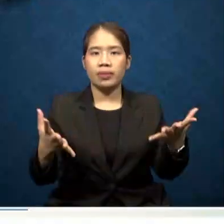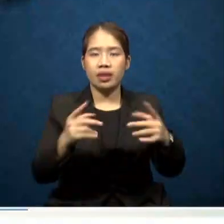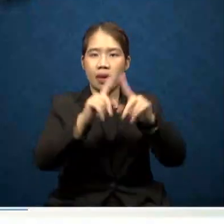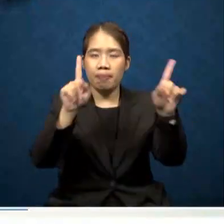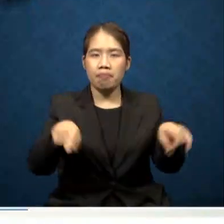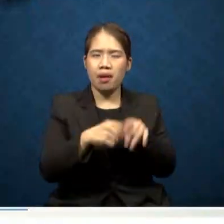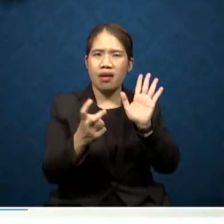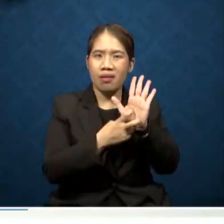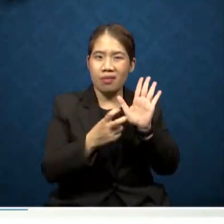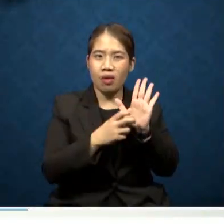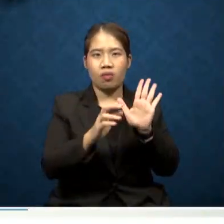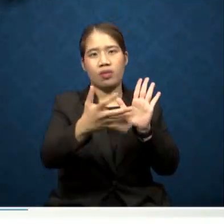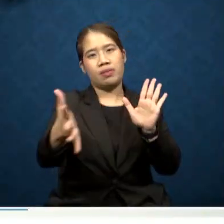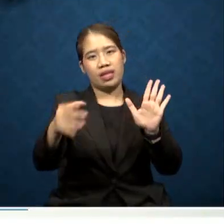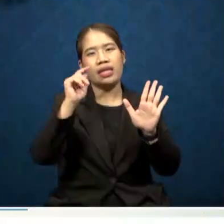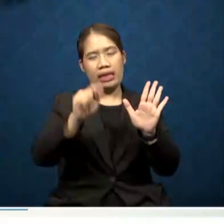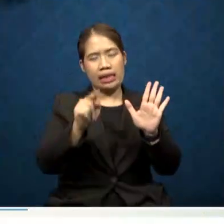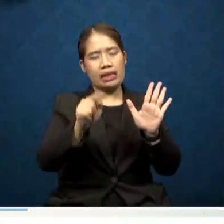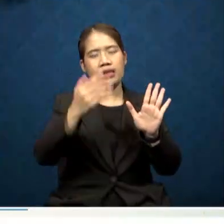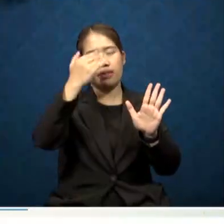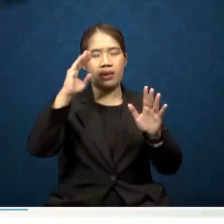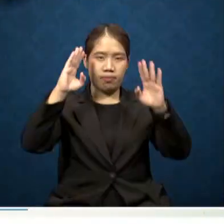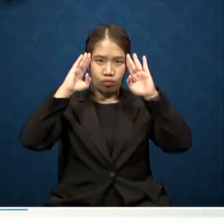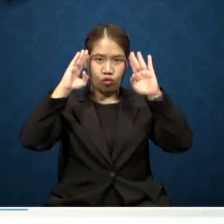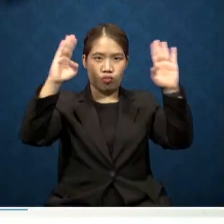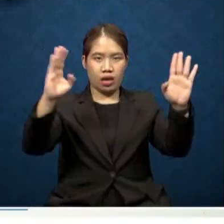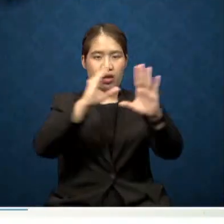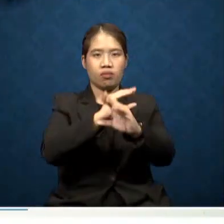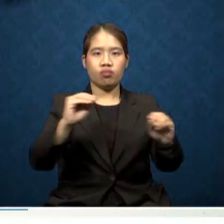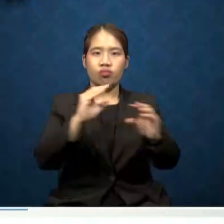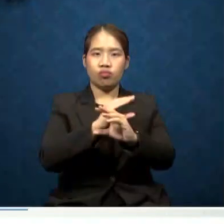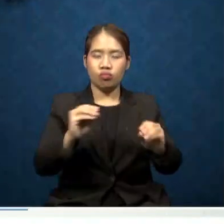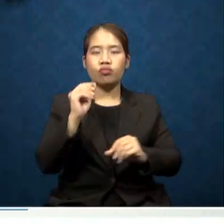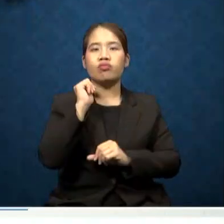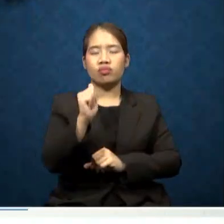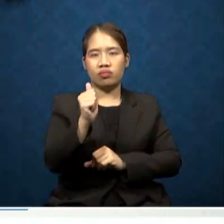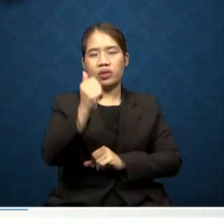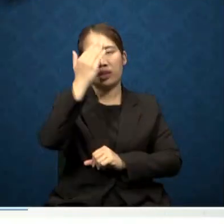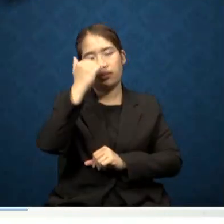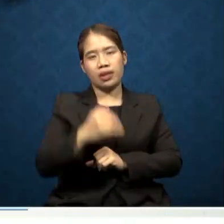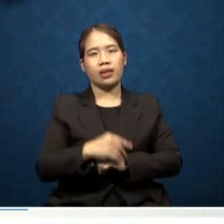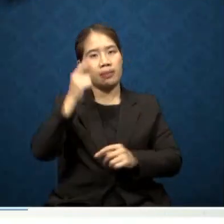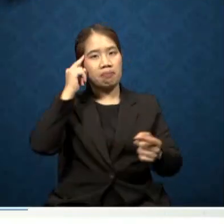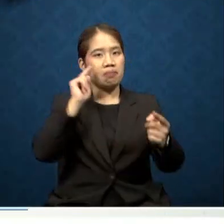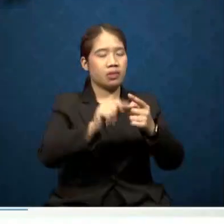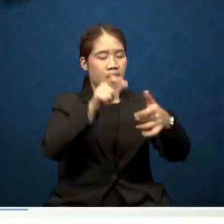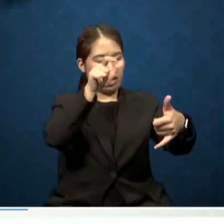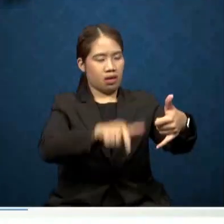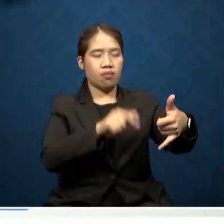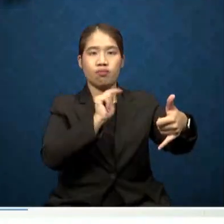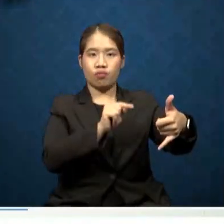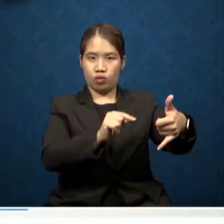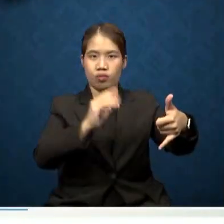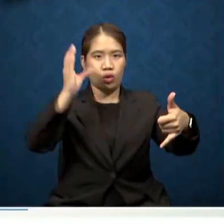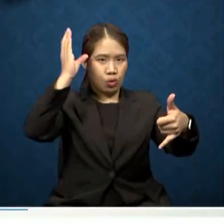นี้นะครับก็จะมีการเทียบโอนประสบการณ์เทียบโอนหน่วยกิจนะเพื่อให้ช่างเหล่านั้นบุคคลเหล่านั้นนะมี